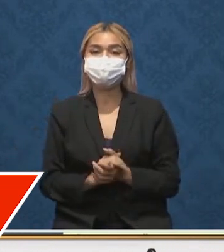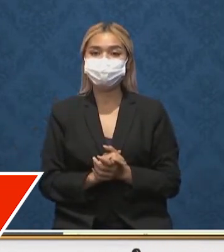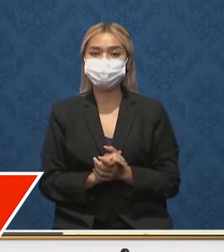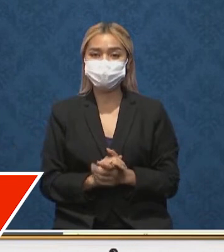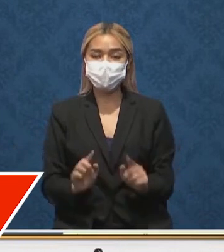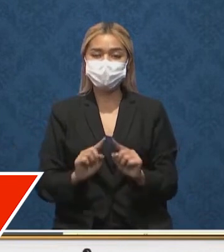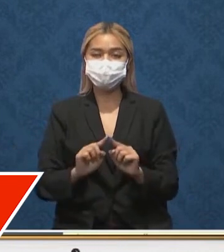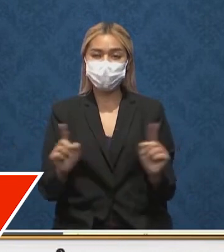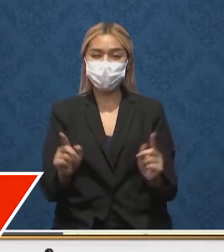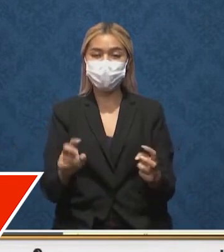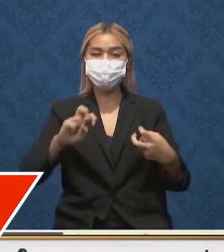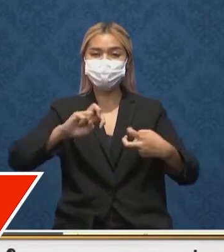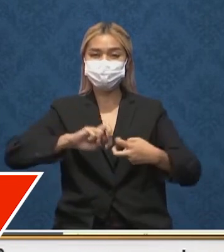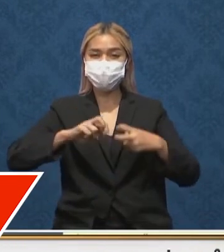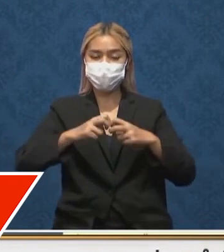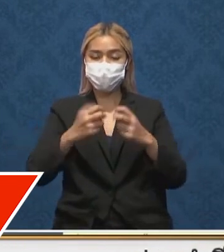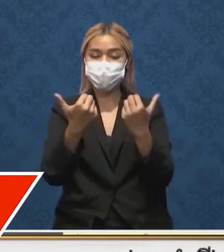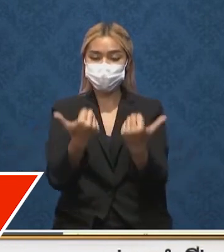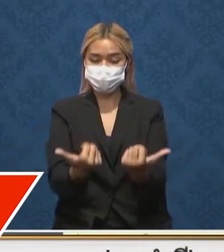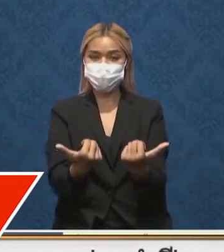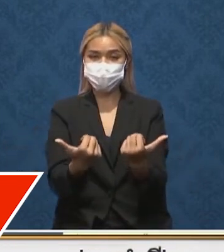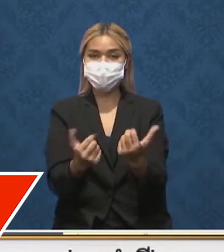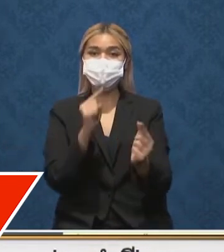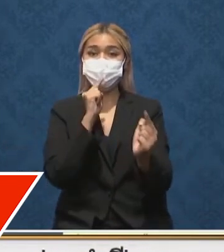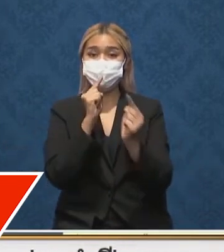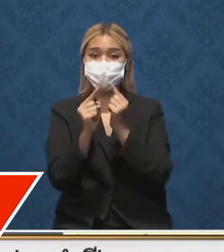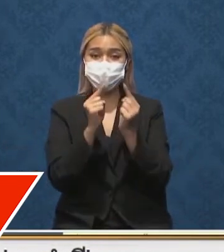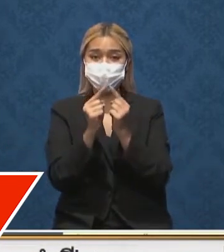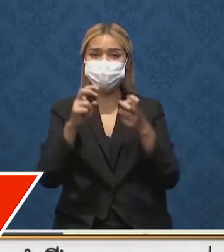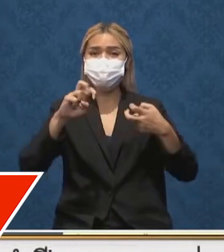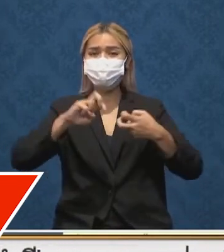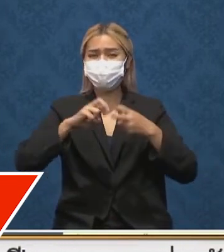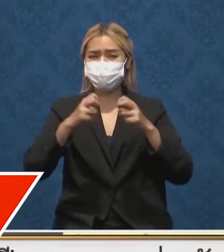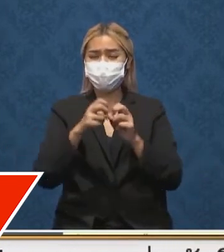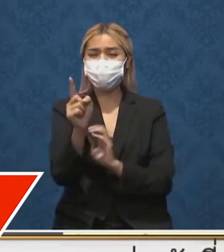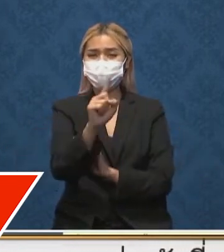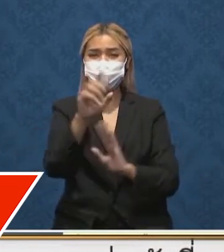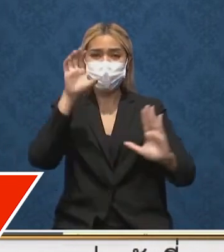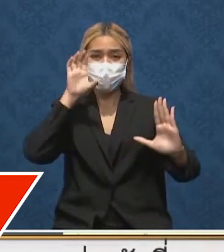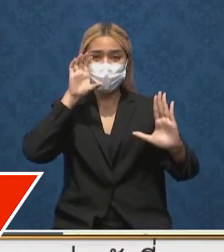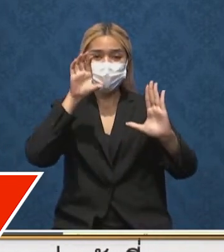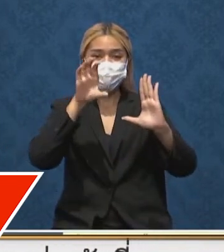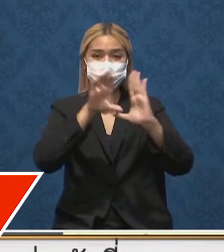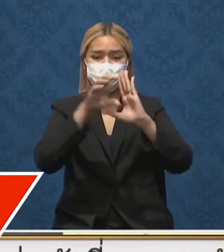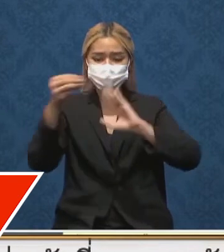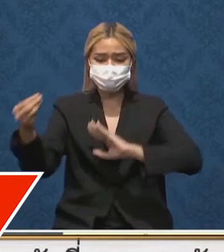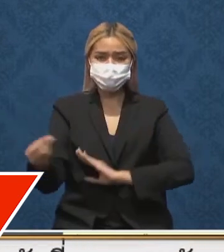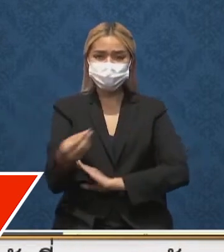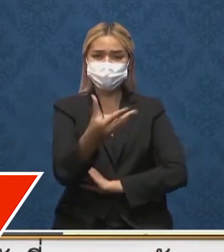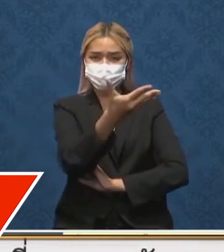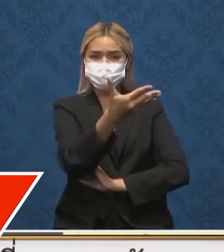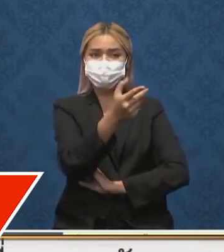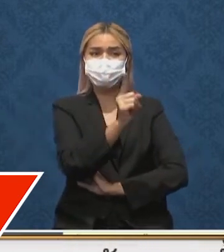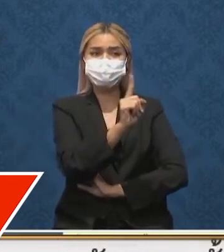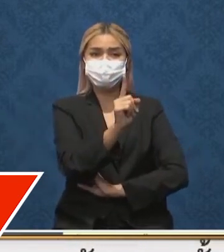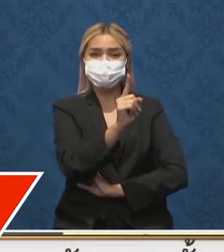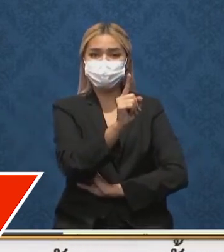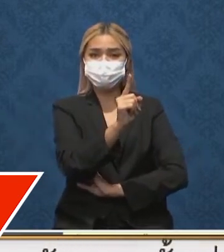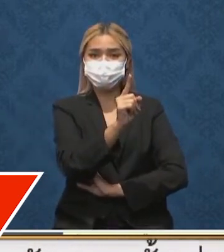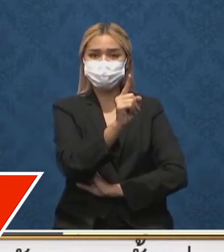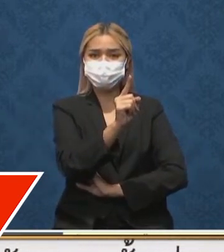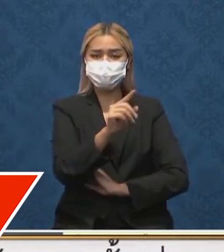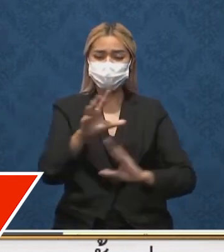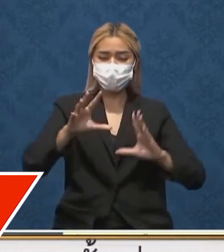เรื่องนี้มาตั้งกระทู้ในวันนี้เพราะว่าภาพที่ปรากฏนั้นท่านทั้งหลายรับได้หรือไม่ท่าน